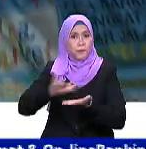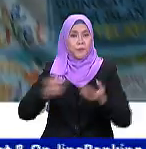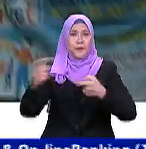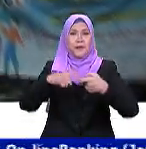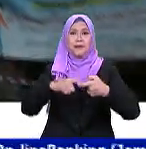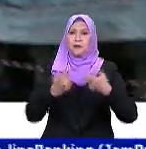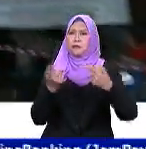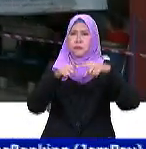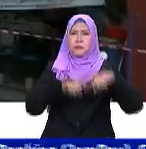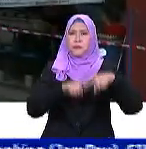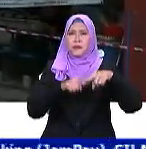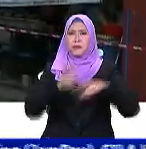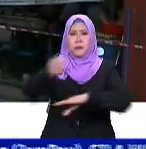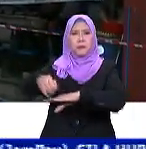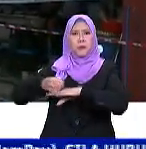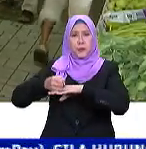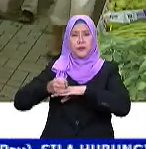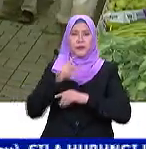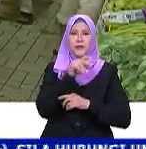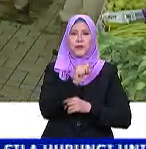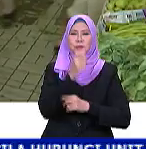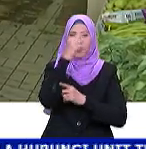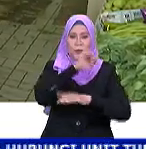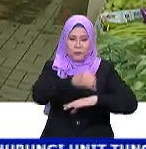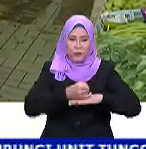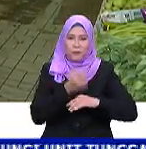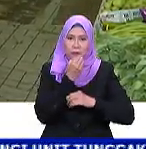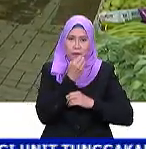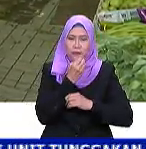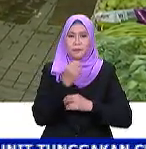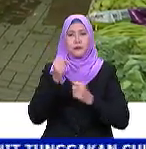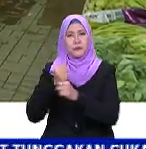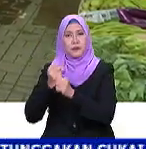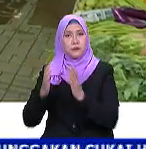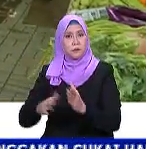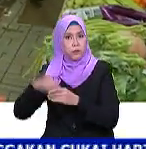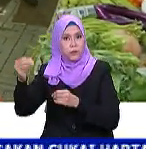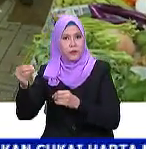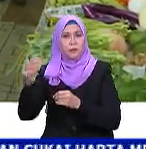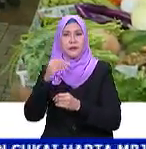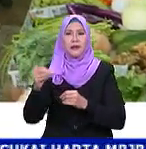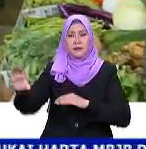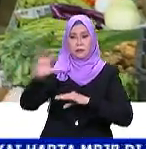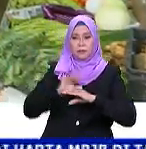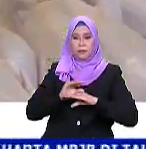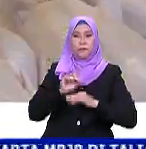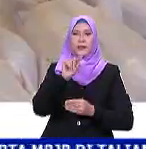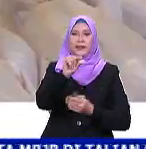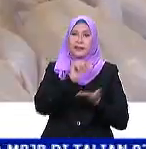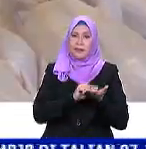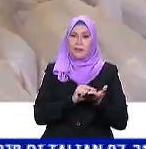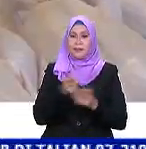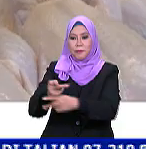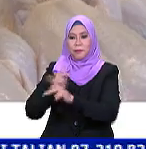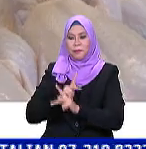berkaitan pergantungan kepada import, kos kepada input makanan, isu buruh asing, skim subsidi, grant dan pinjaman